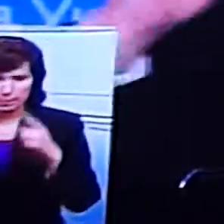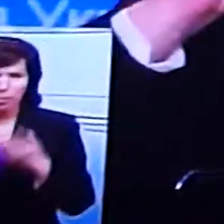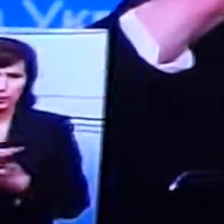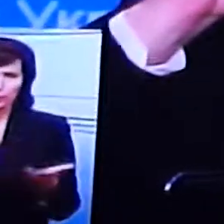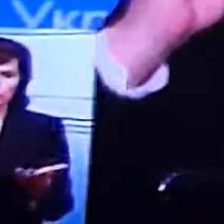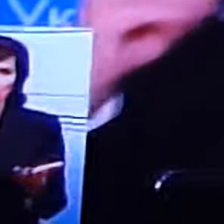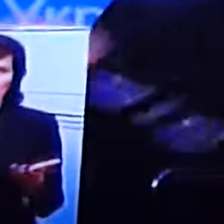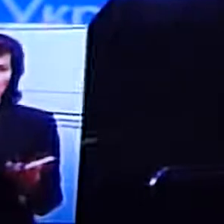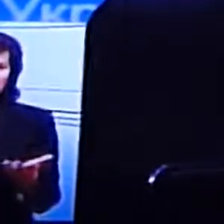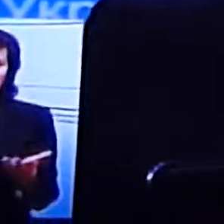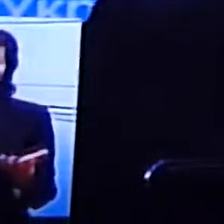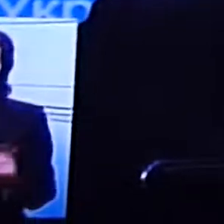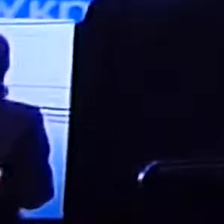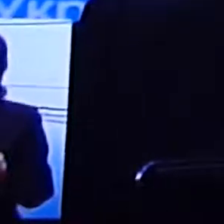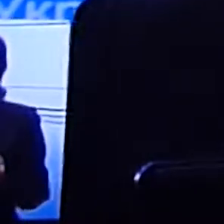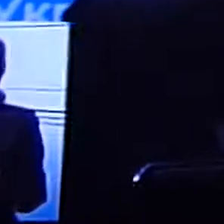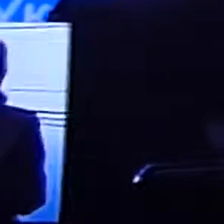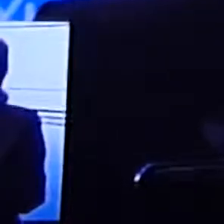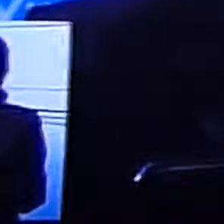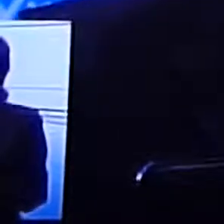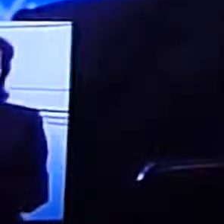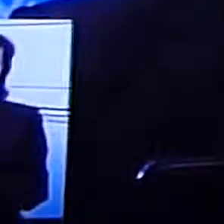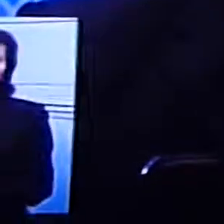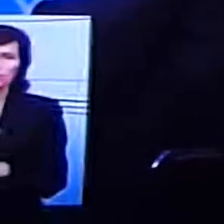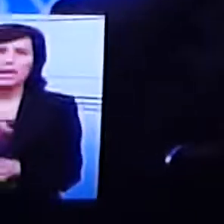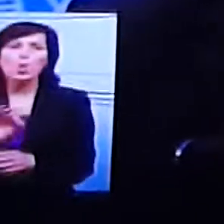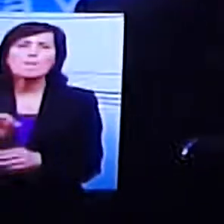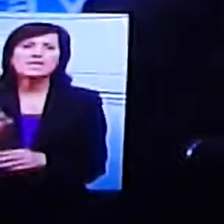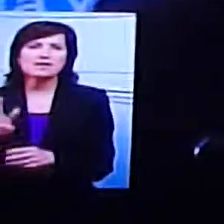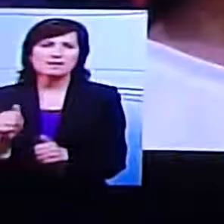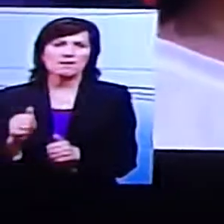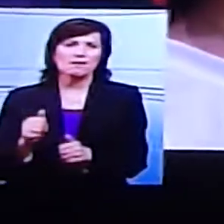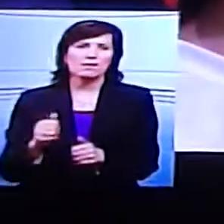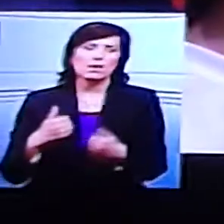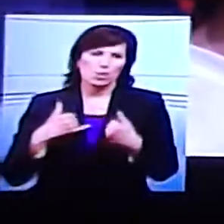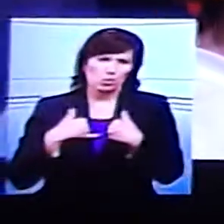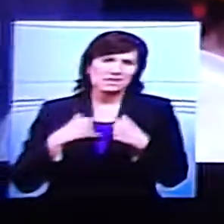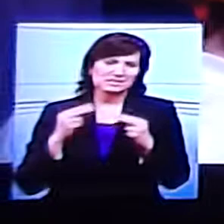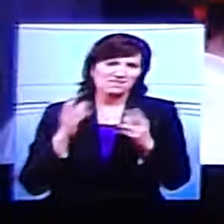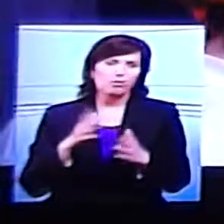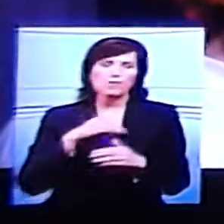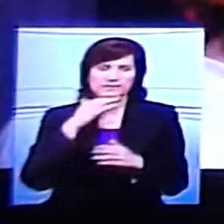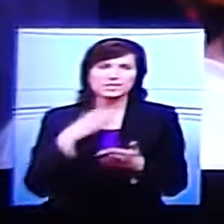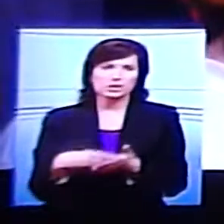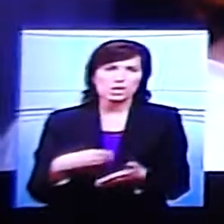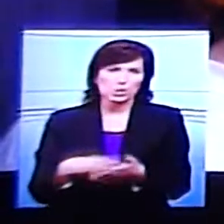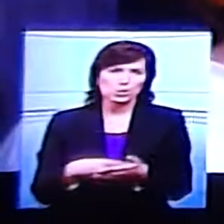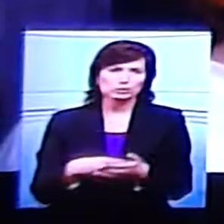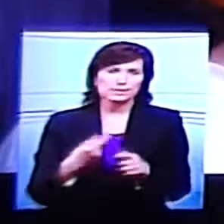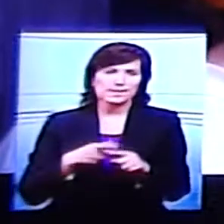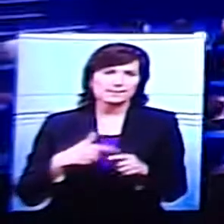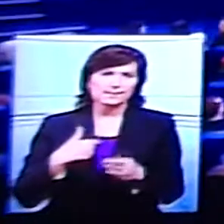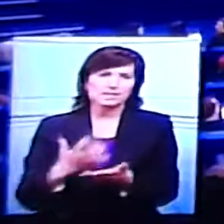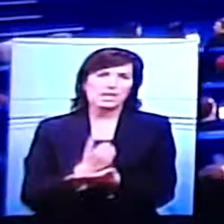публічно, що ці кошти, жодна копійка, мене, слава Богу, вистачає грошей, ті, які